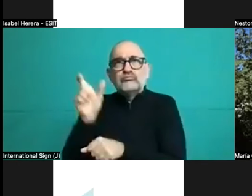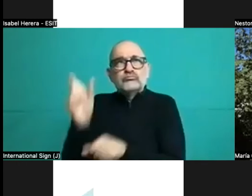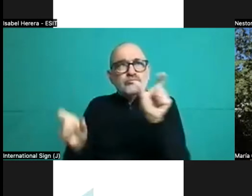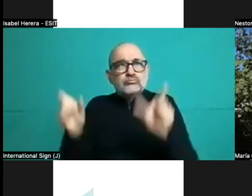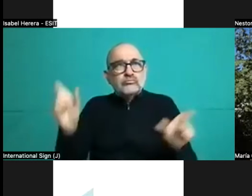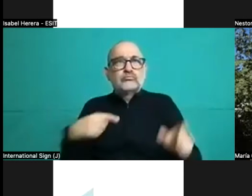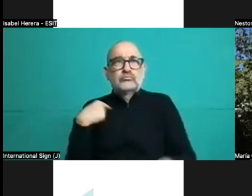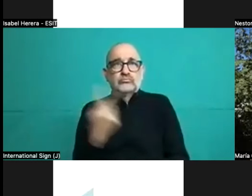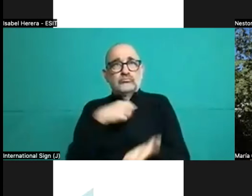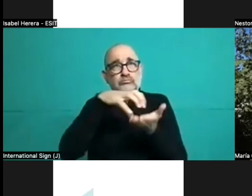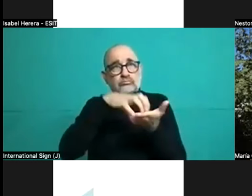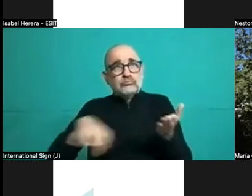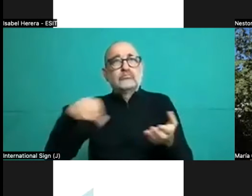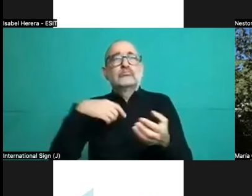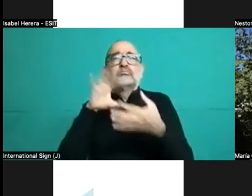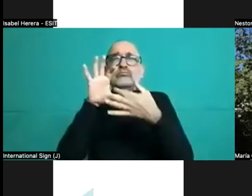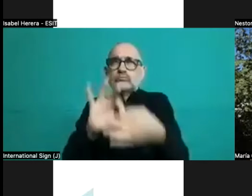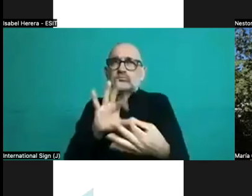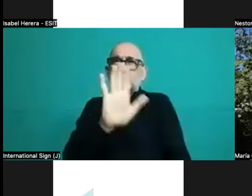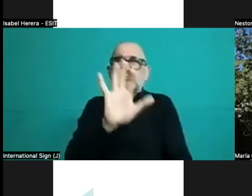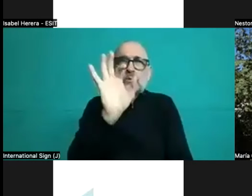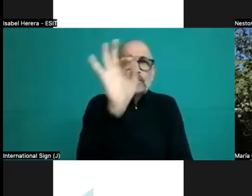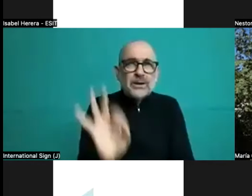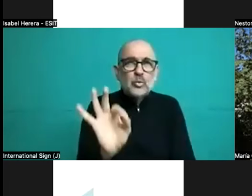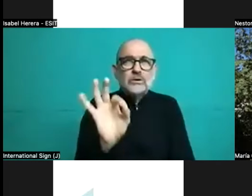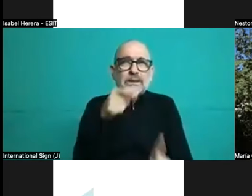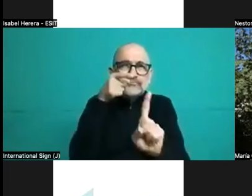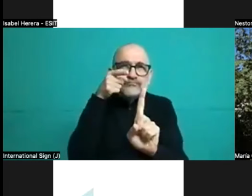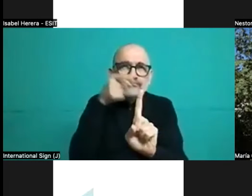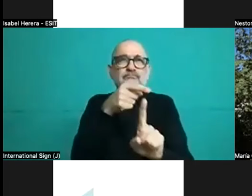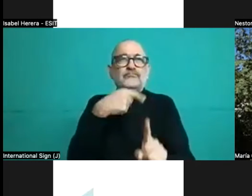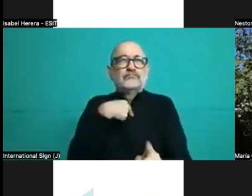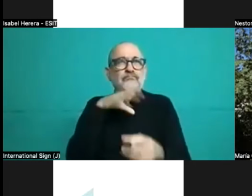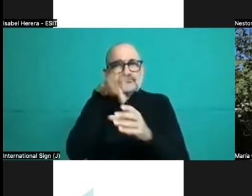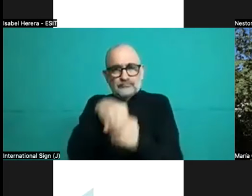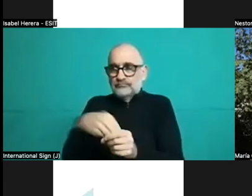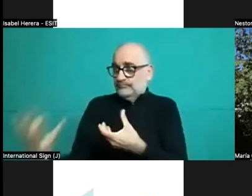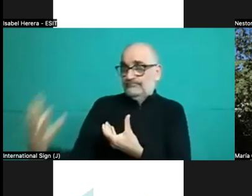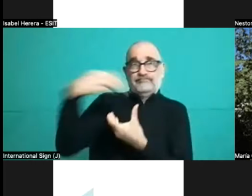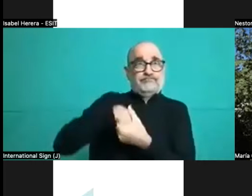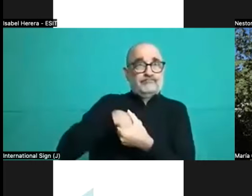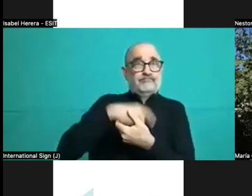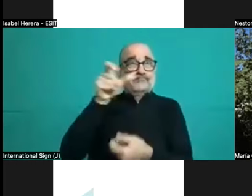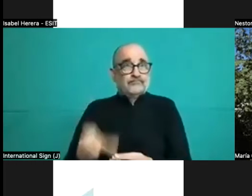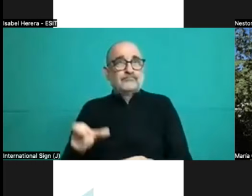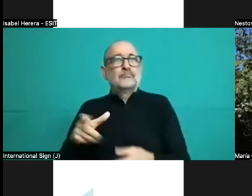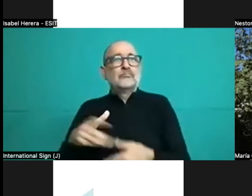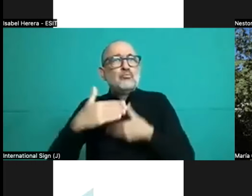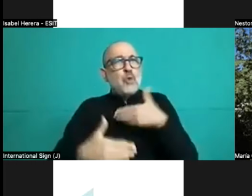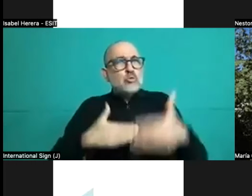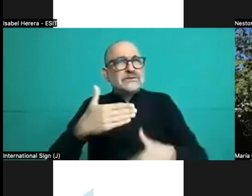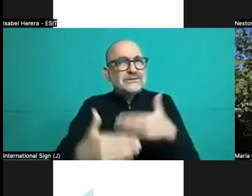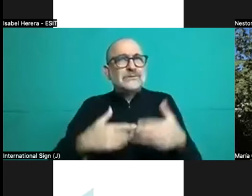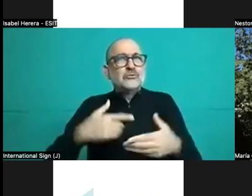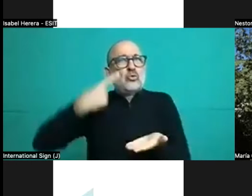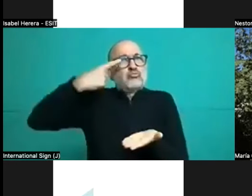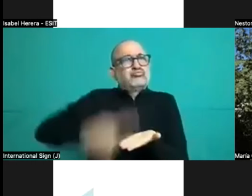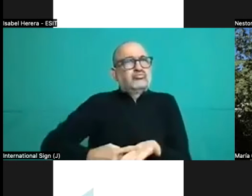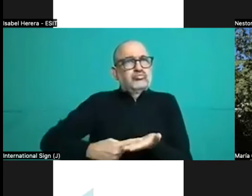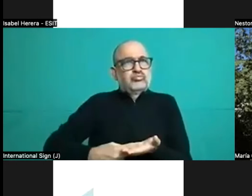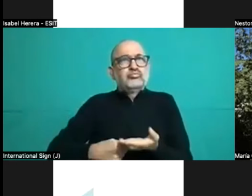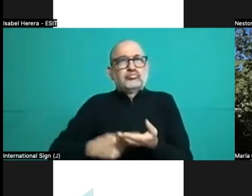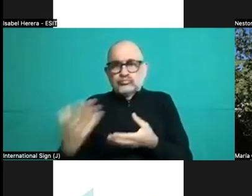lui un participant dans le processus de prise de décision, le faire participer au groupe interdisciplinaire qui